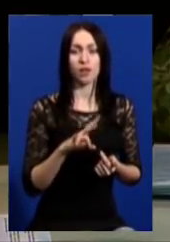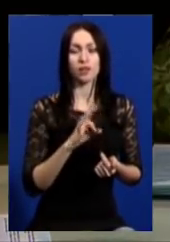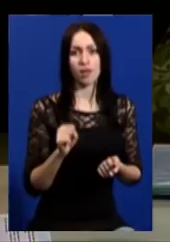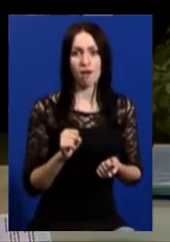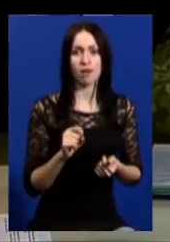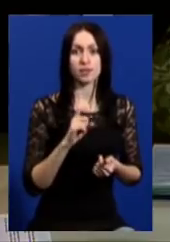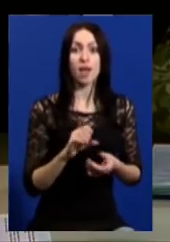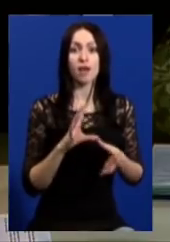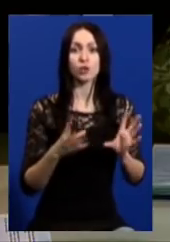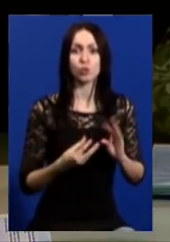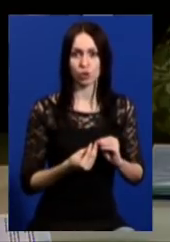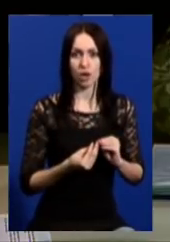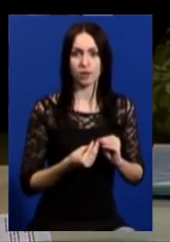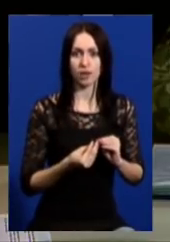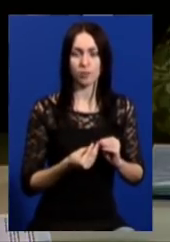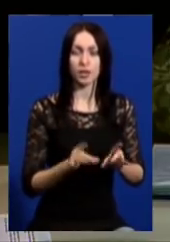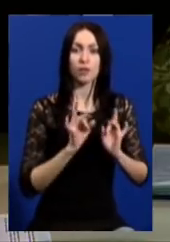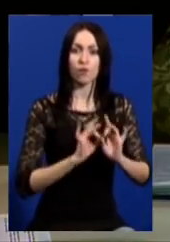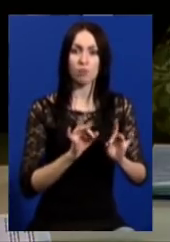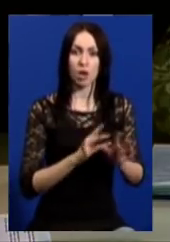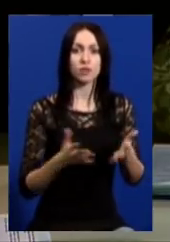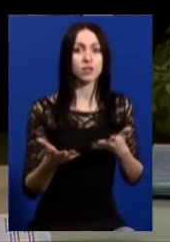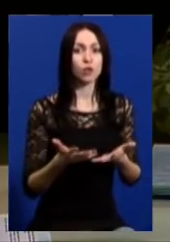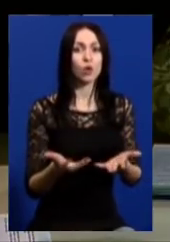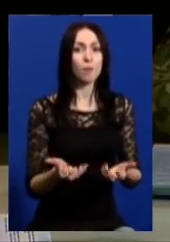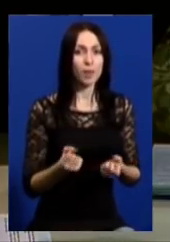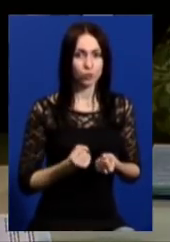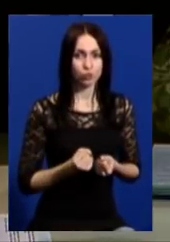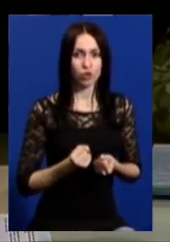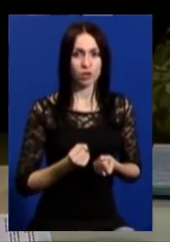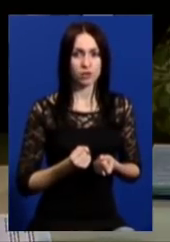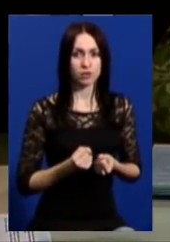за результатами інформації, котра отримується від